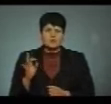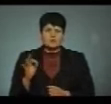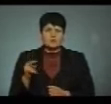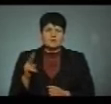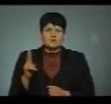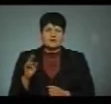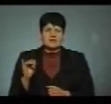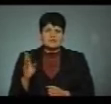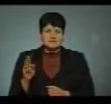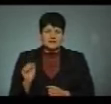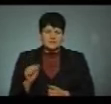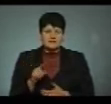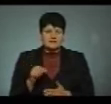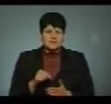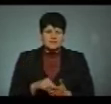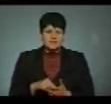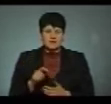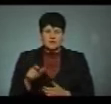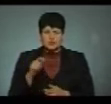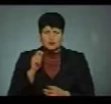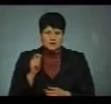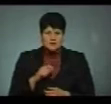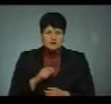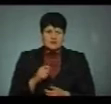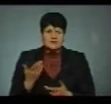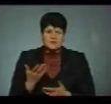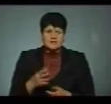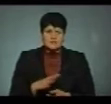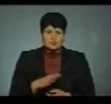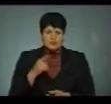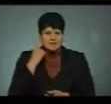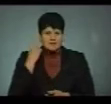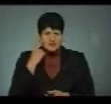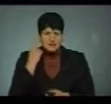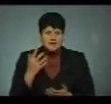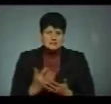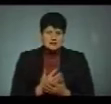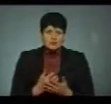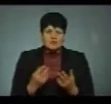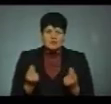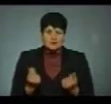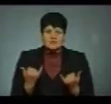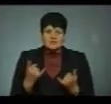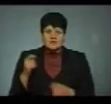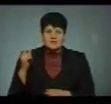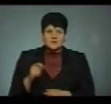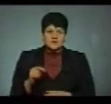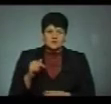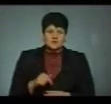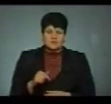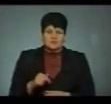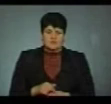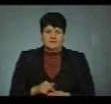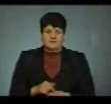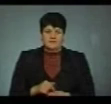питання. Люди українці, які були в Китаї, заробляли гроші, зараз приїжджають сюди, тут, де в